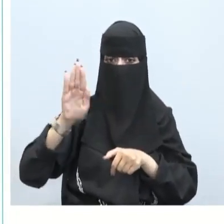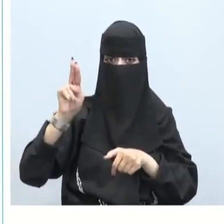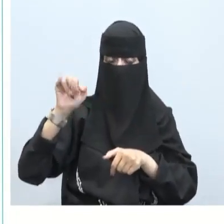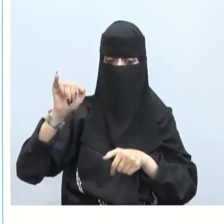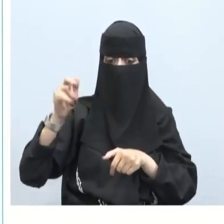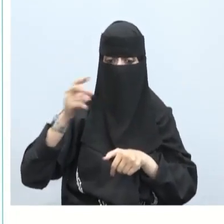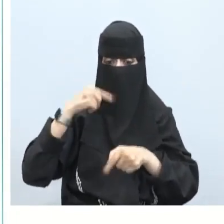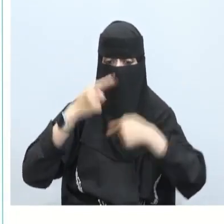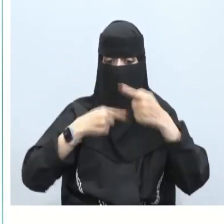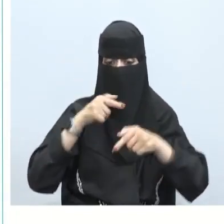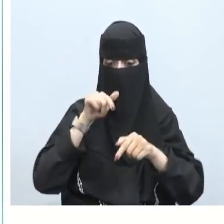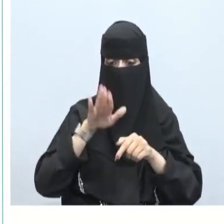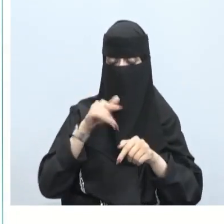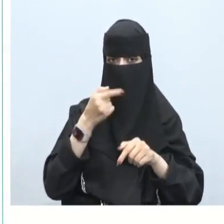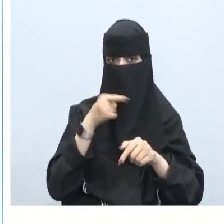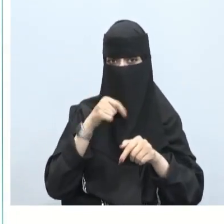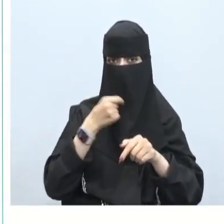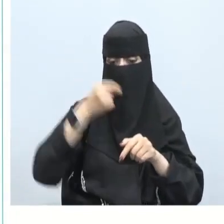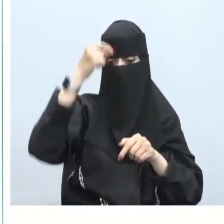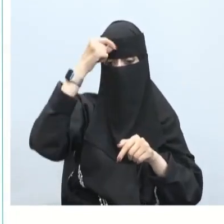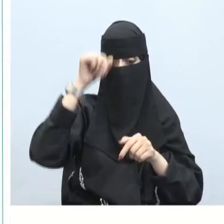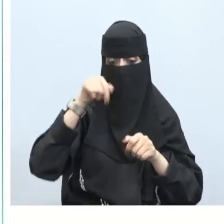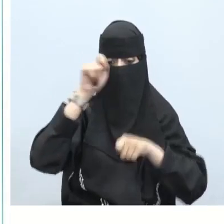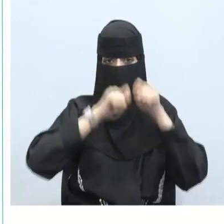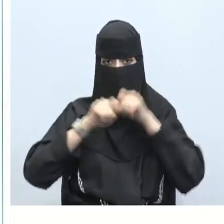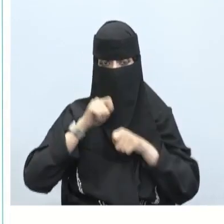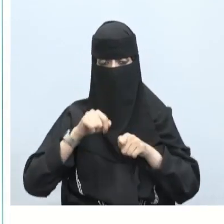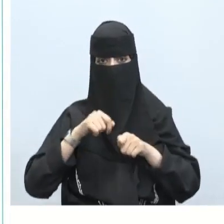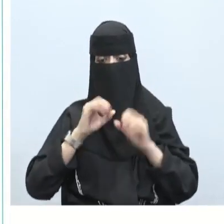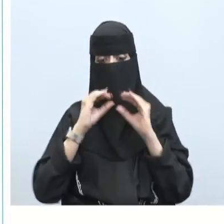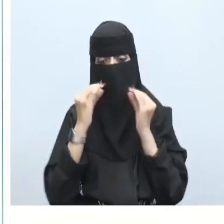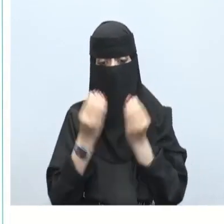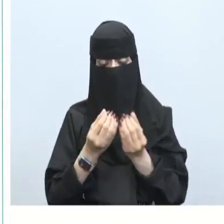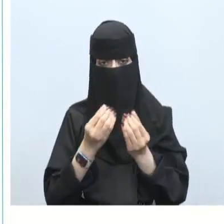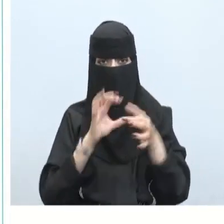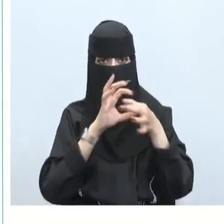باذ الله سنستكمل الحديث سنصف عمليه اداره سلاسل